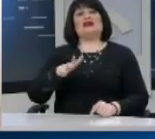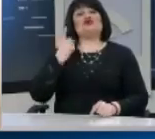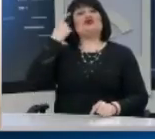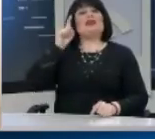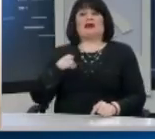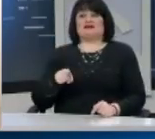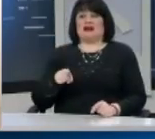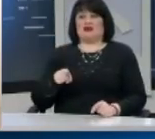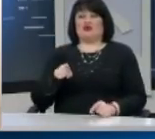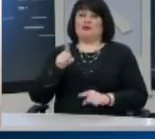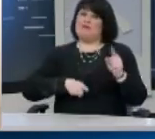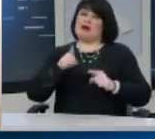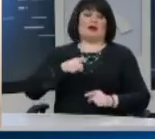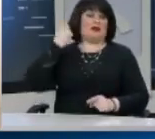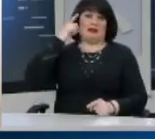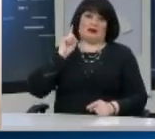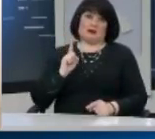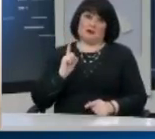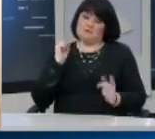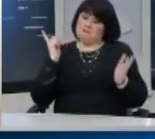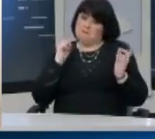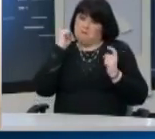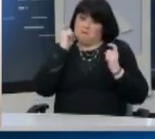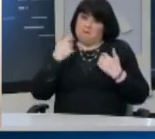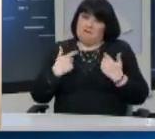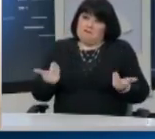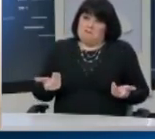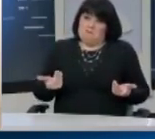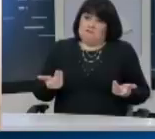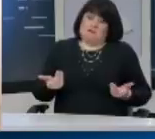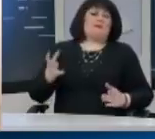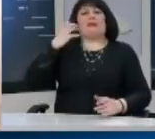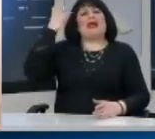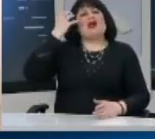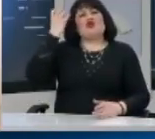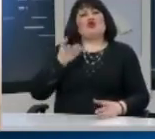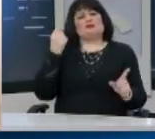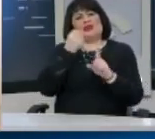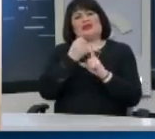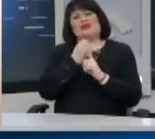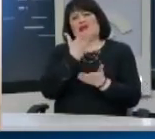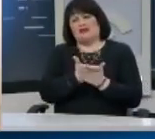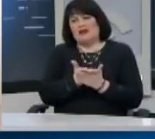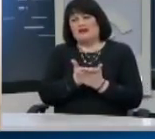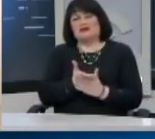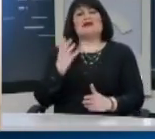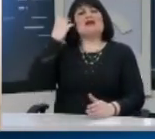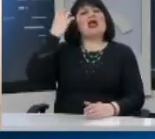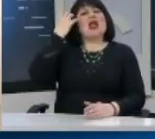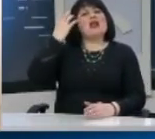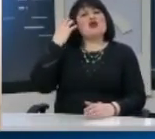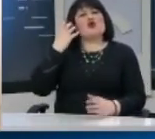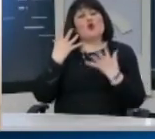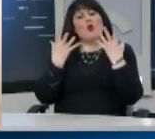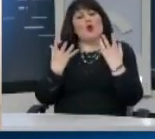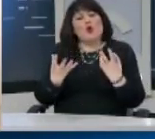γνωστό για κάποιους συναδέλφους απορώ εννοώ στο θέμα της διεκδίκησης και εννοώ στο θέμα της